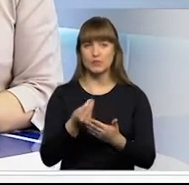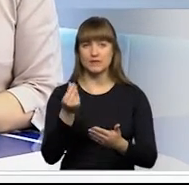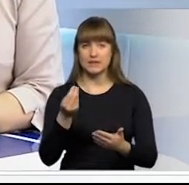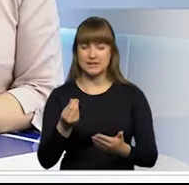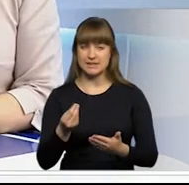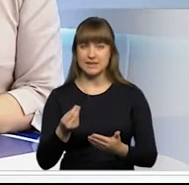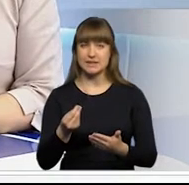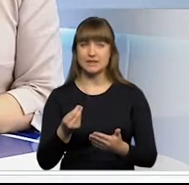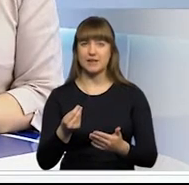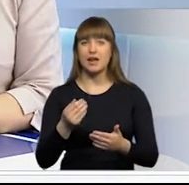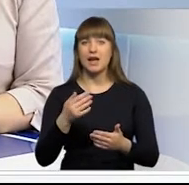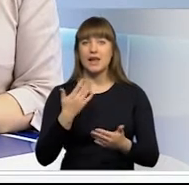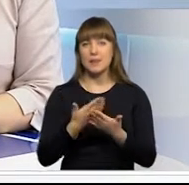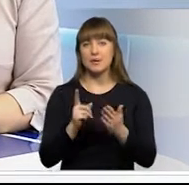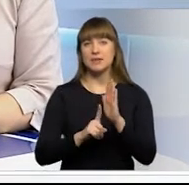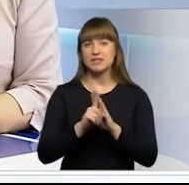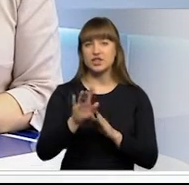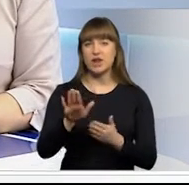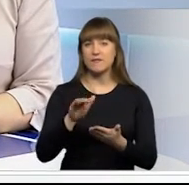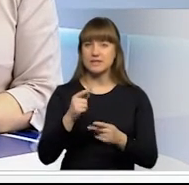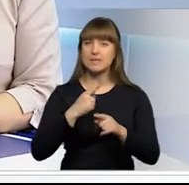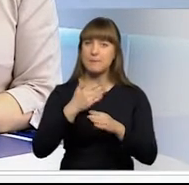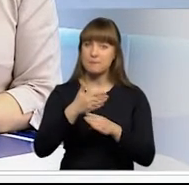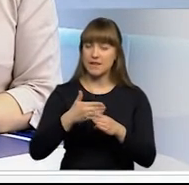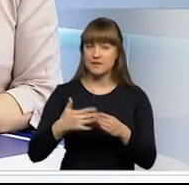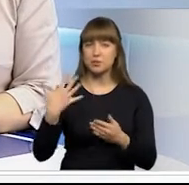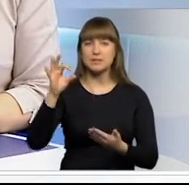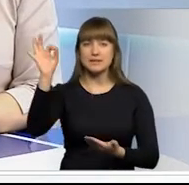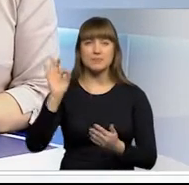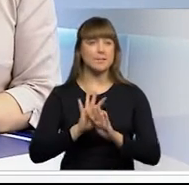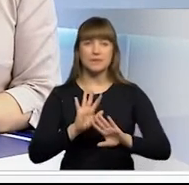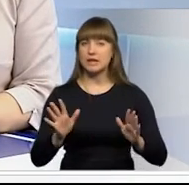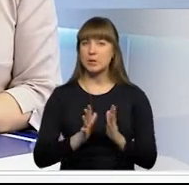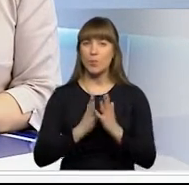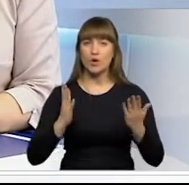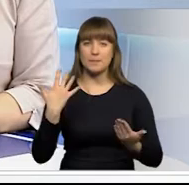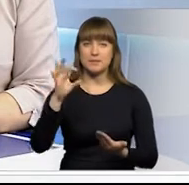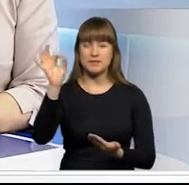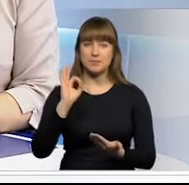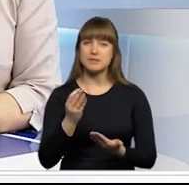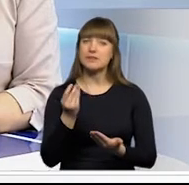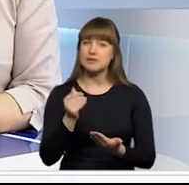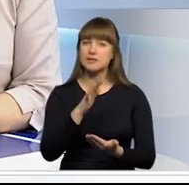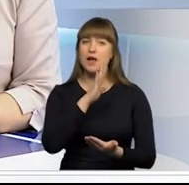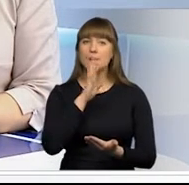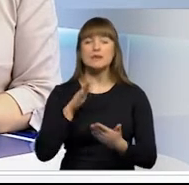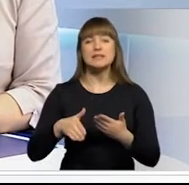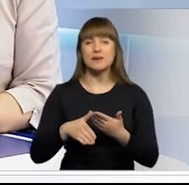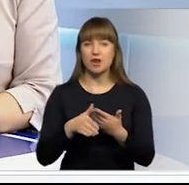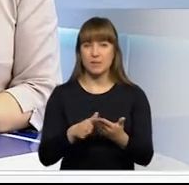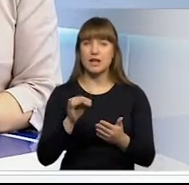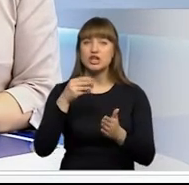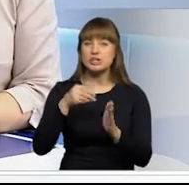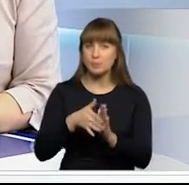Например, сначала взять половину, 50%, не более 50% средств материнского капитала, использовать